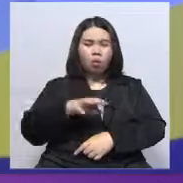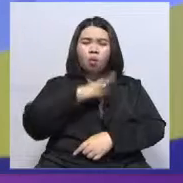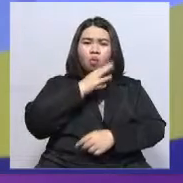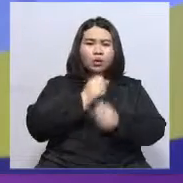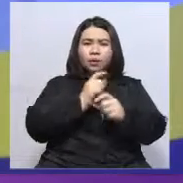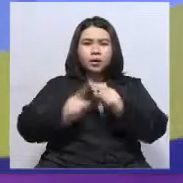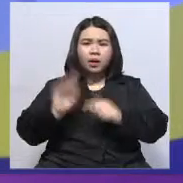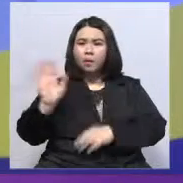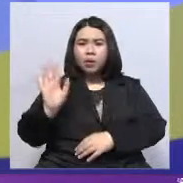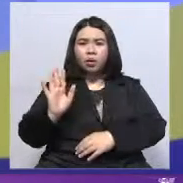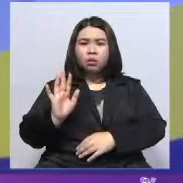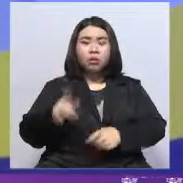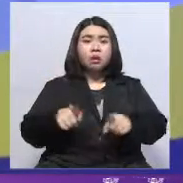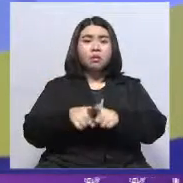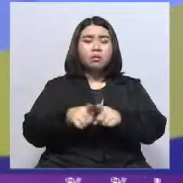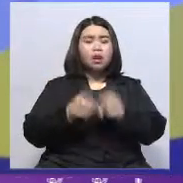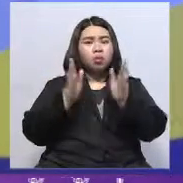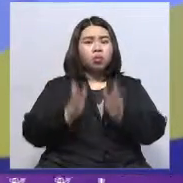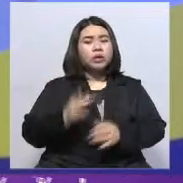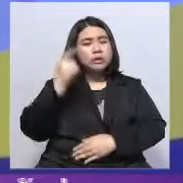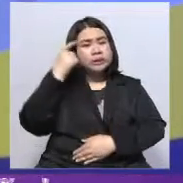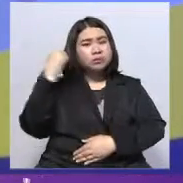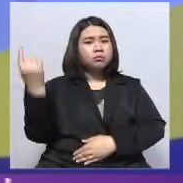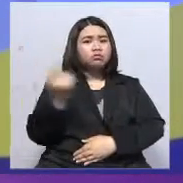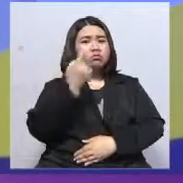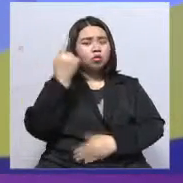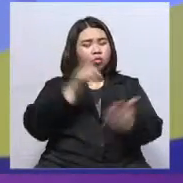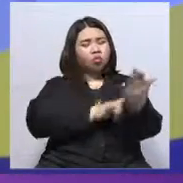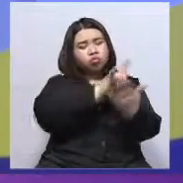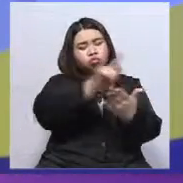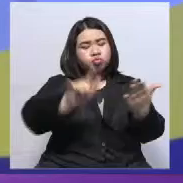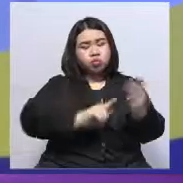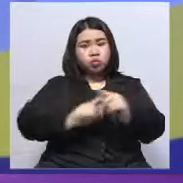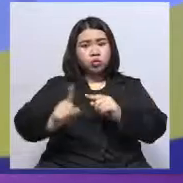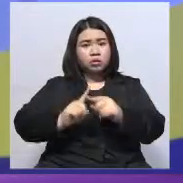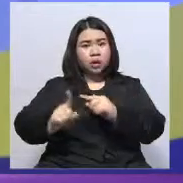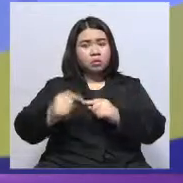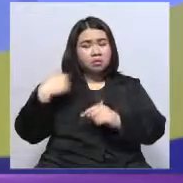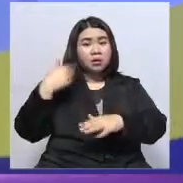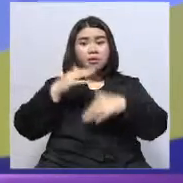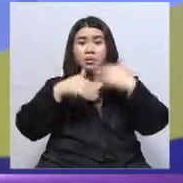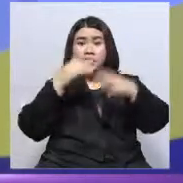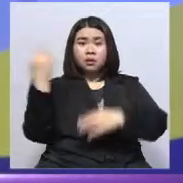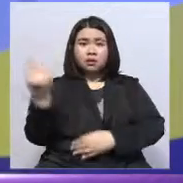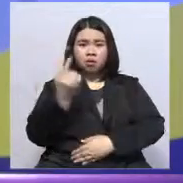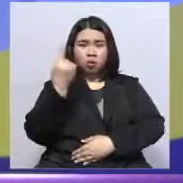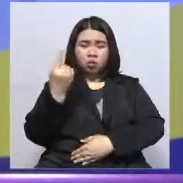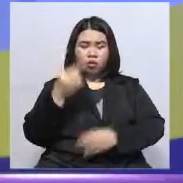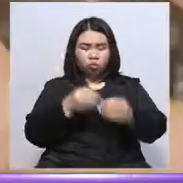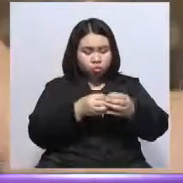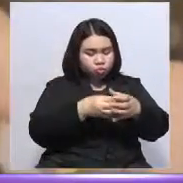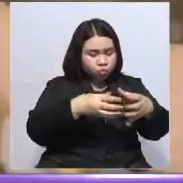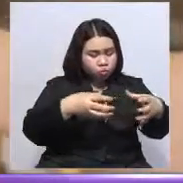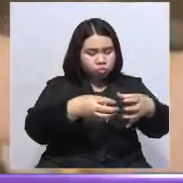ของท่านคนชั้นกลางที่กำลังออกท่องเที่ยวทั่วโลกกำลังเติบโตขึ้นตลอดทุกปีนั้นเนี่ยเขากำลังค้น